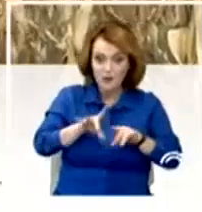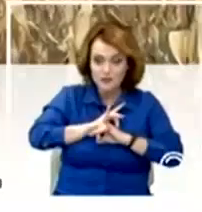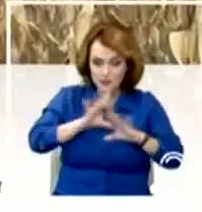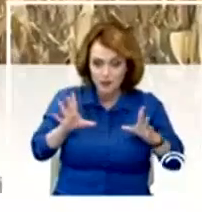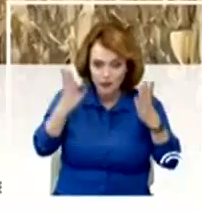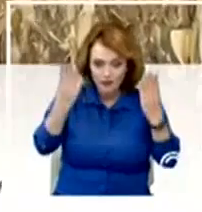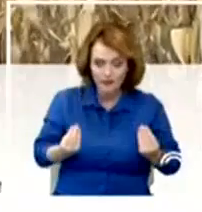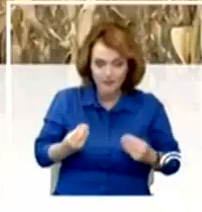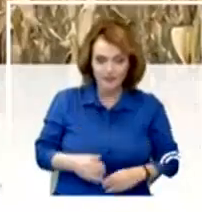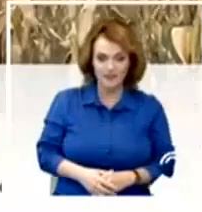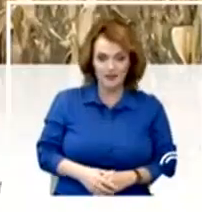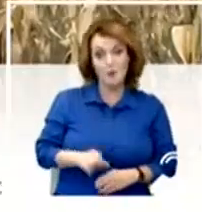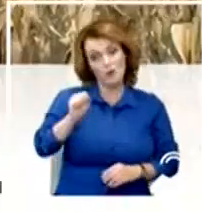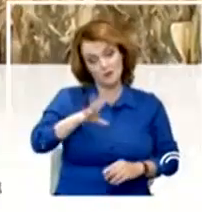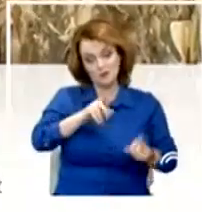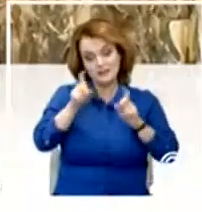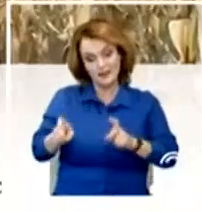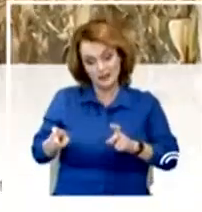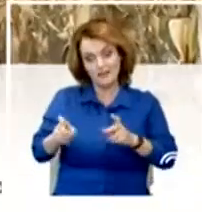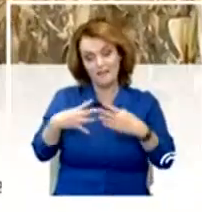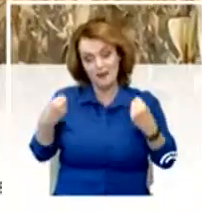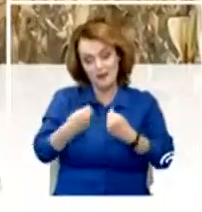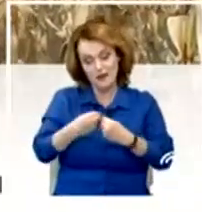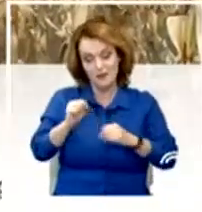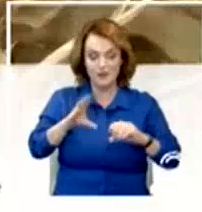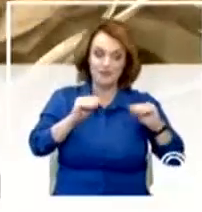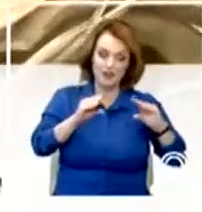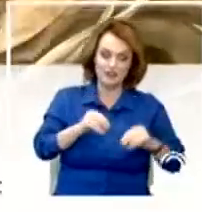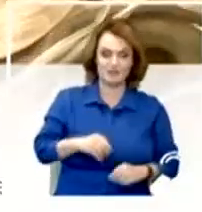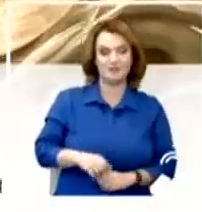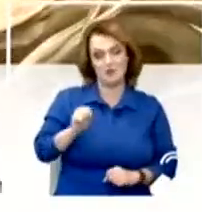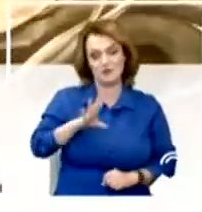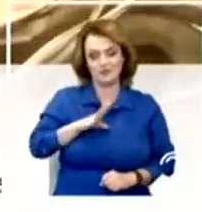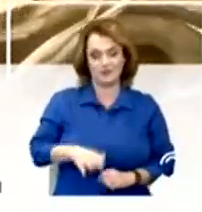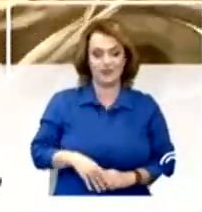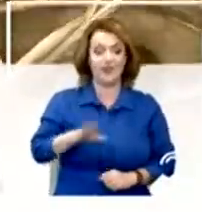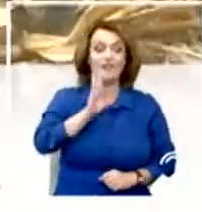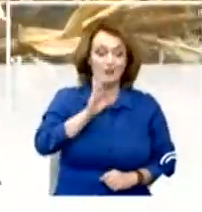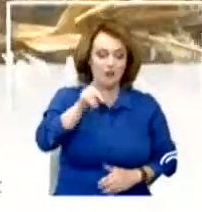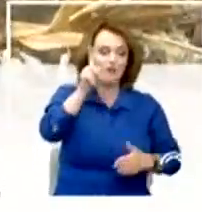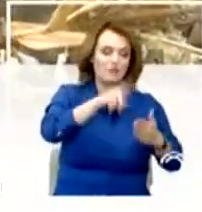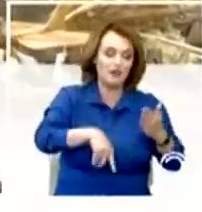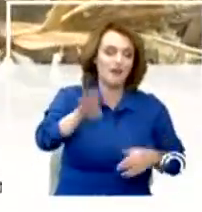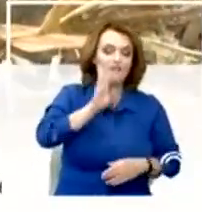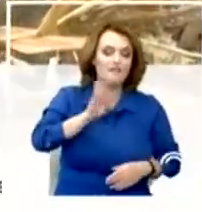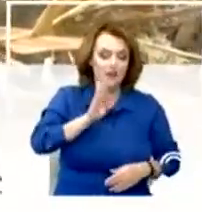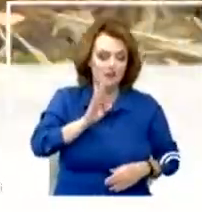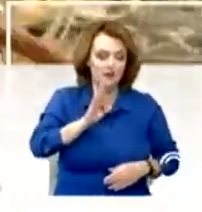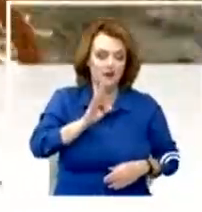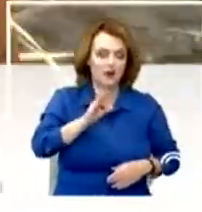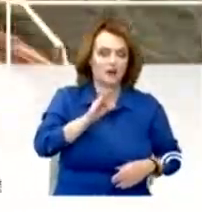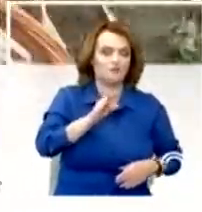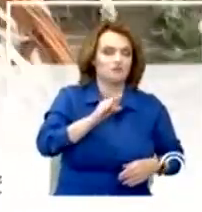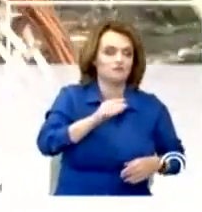să, un pic în familie, poate seara, o să sărbătorim și noi. Iar Aurica e convinsă că femeile sunt mult mai